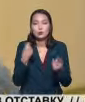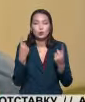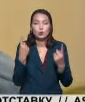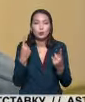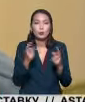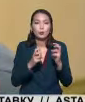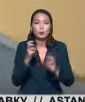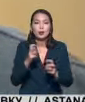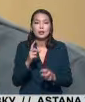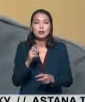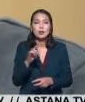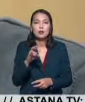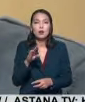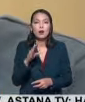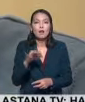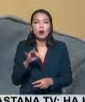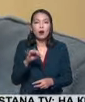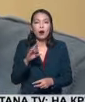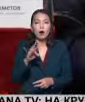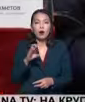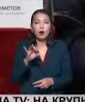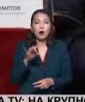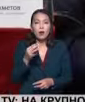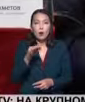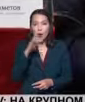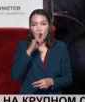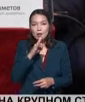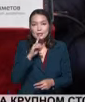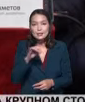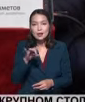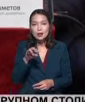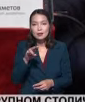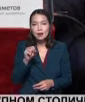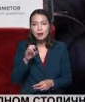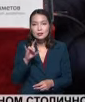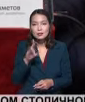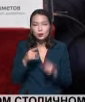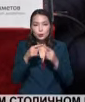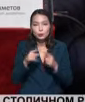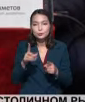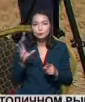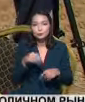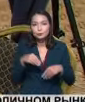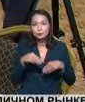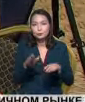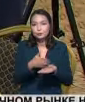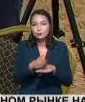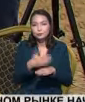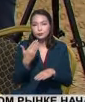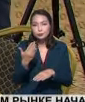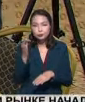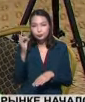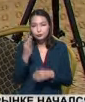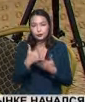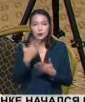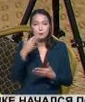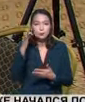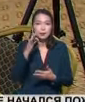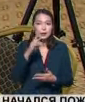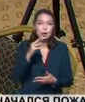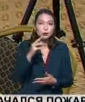предприятий зернового консорциума Казахстана, компания «Зеренда Астак», уточнили, что весь урожай распределяется с учетом пропорции 50%